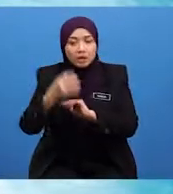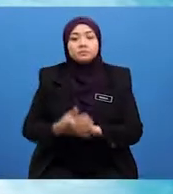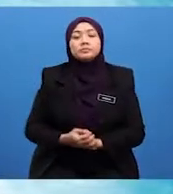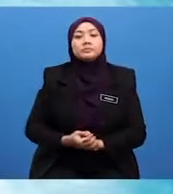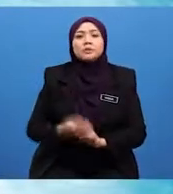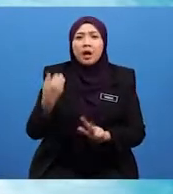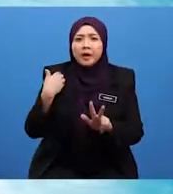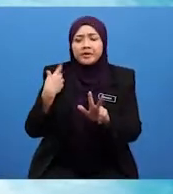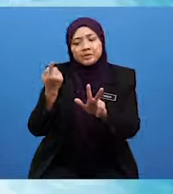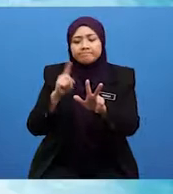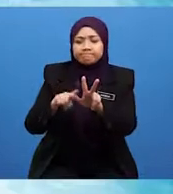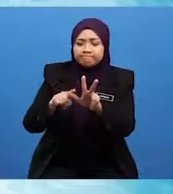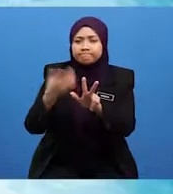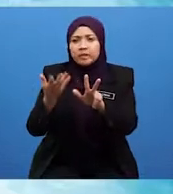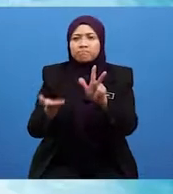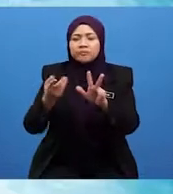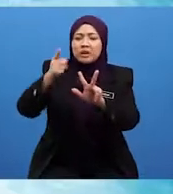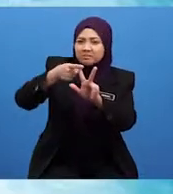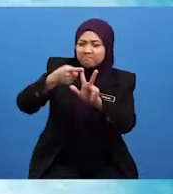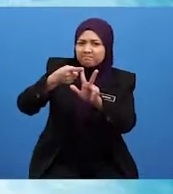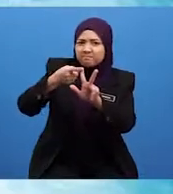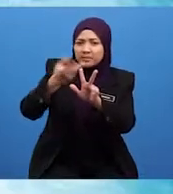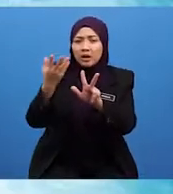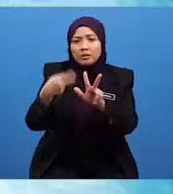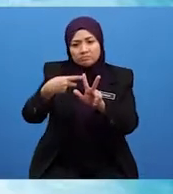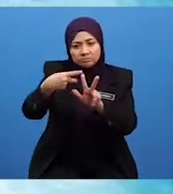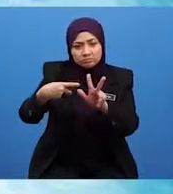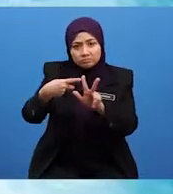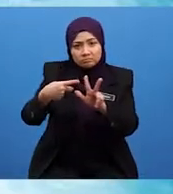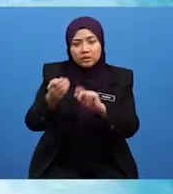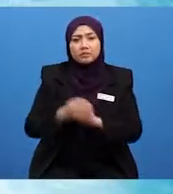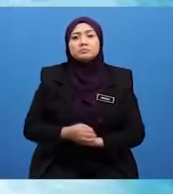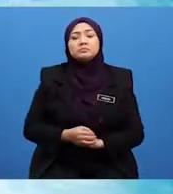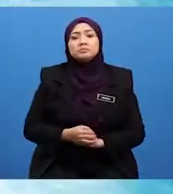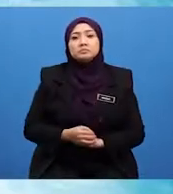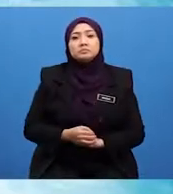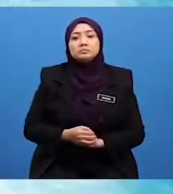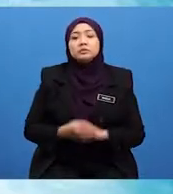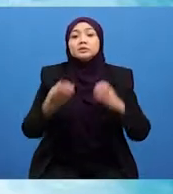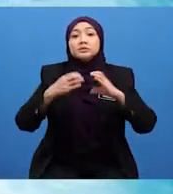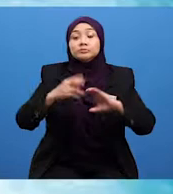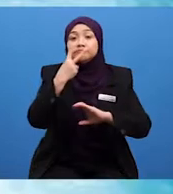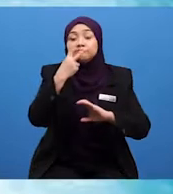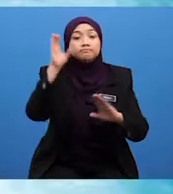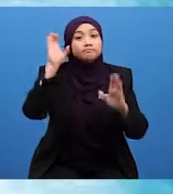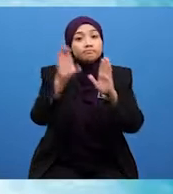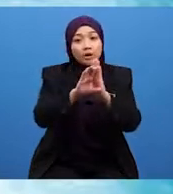bersifat asid, alkali dan neutral. Murid-murid, cuba lihat kepada gambar yang